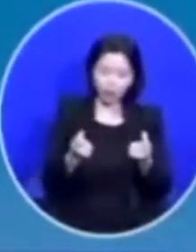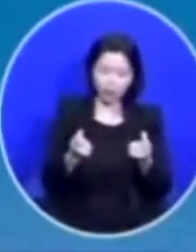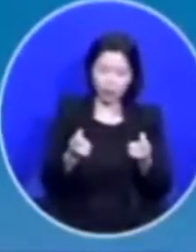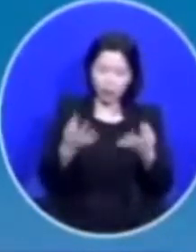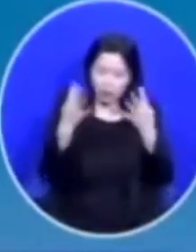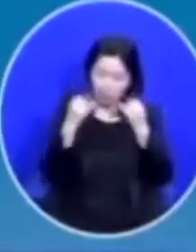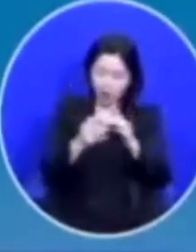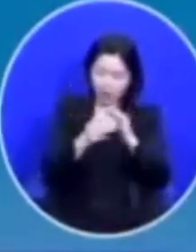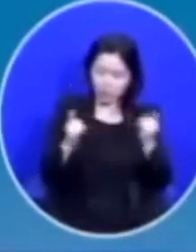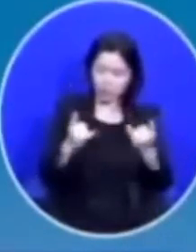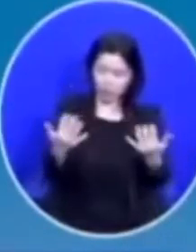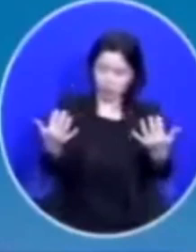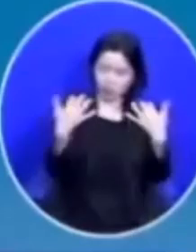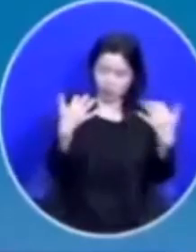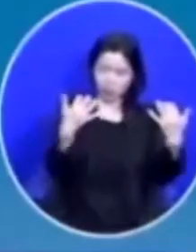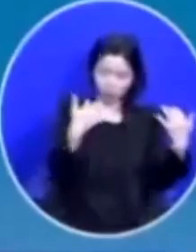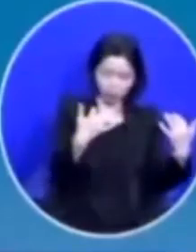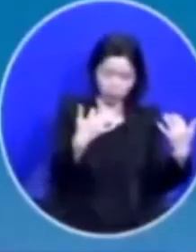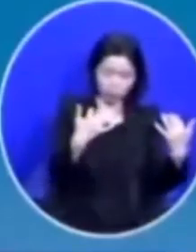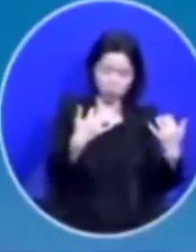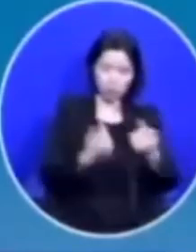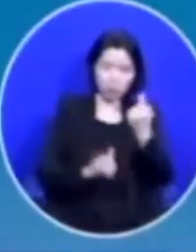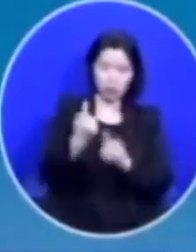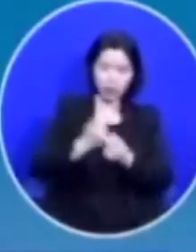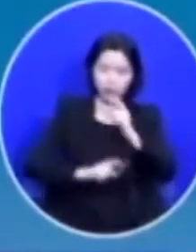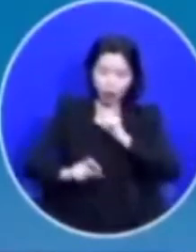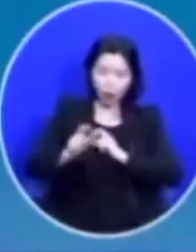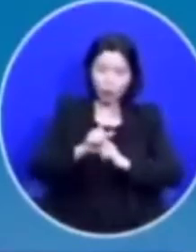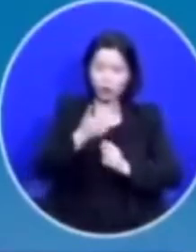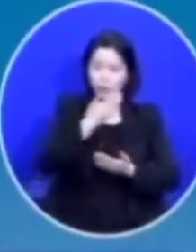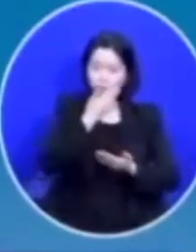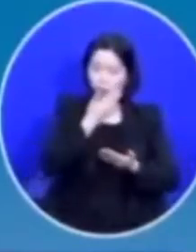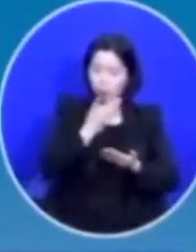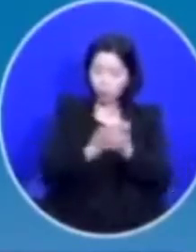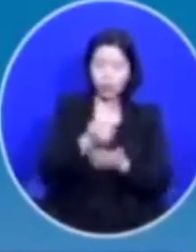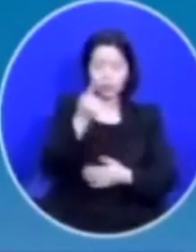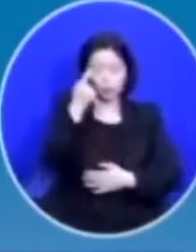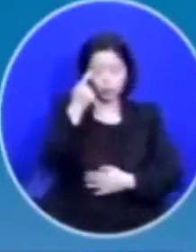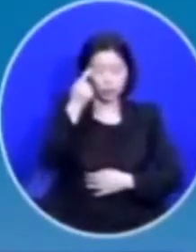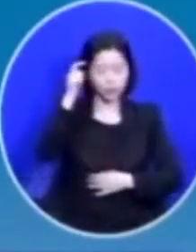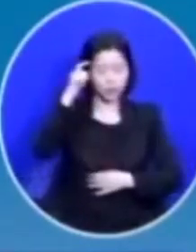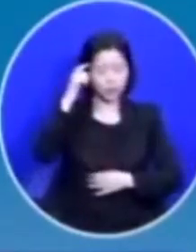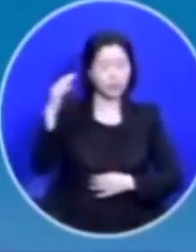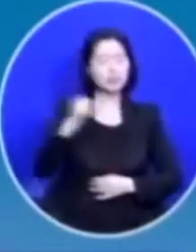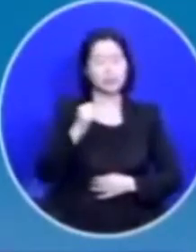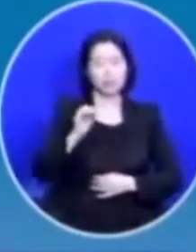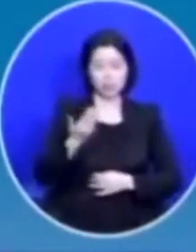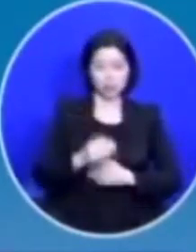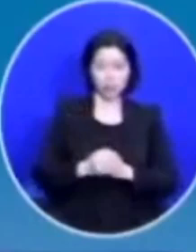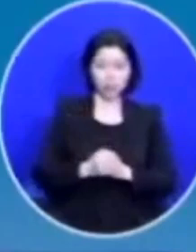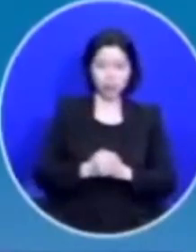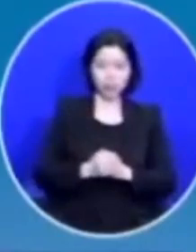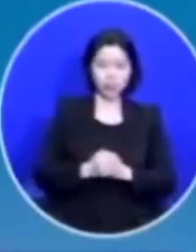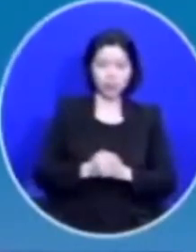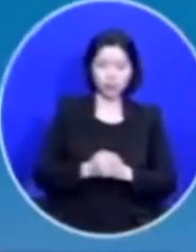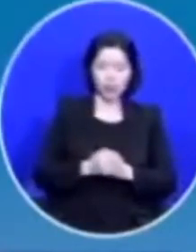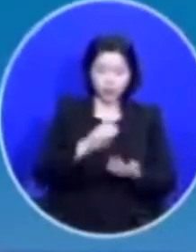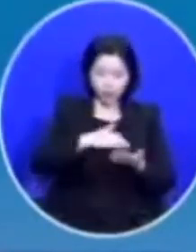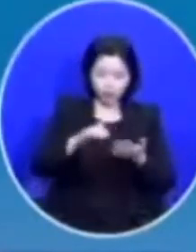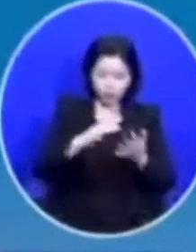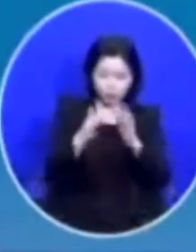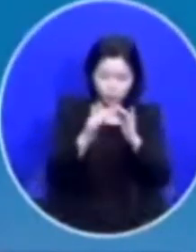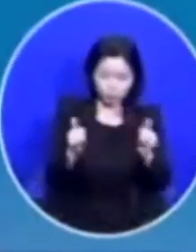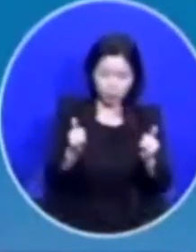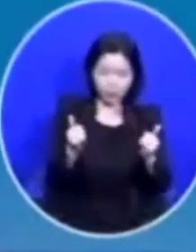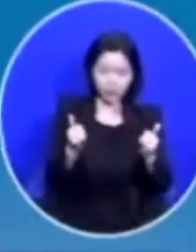쳐다보는 것보다 더 중요한 눈을 제가 의식하게 됐습니다 수많은 사람들이